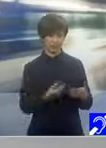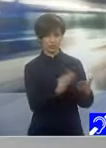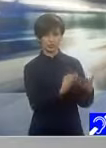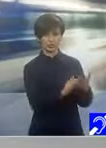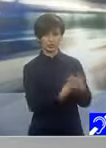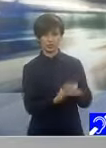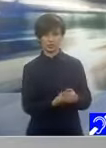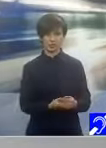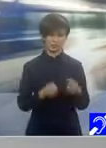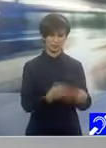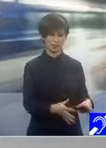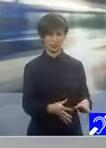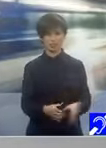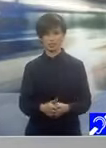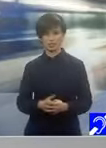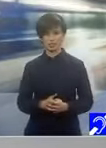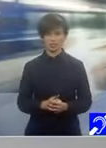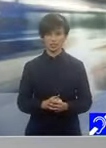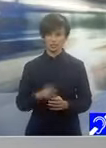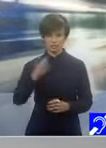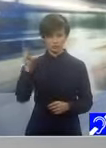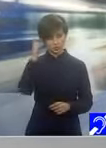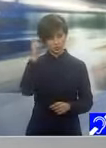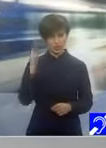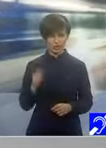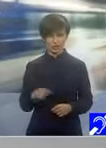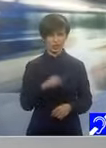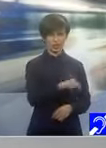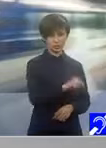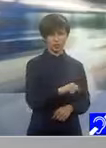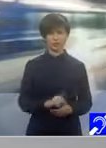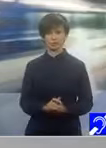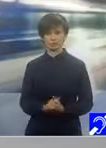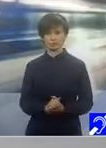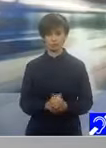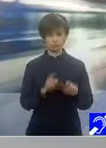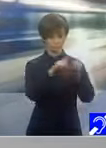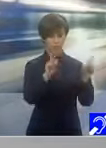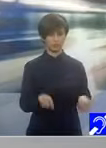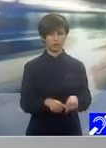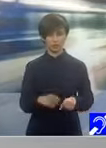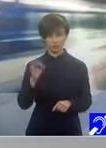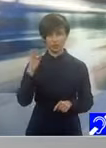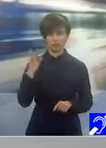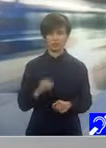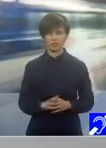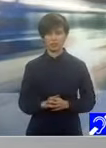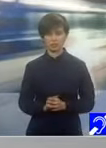ea se află acolo, dar documentul era, sigur, întreg. Și, într-adevăr, acel document conține